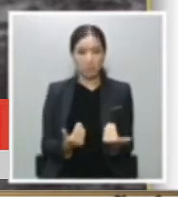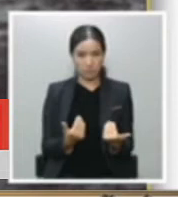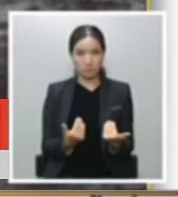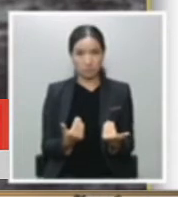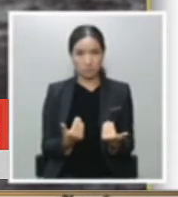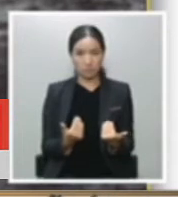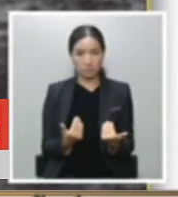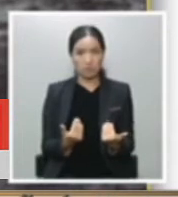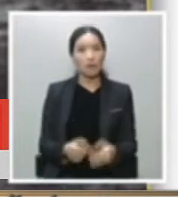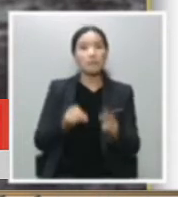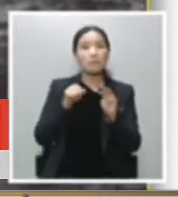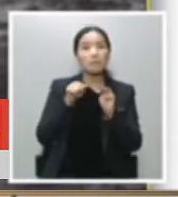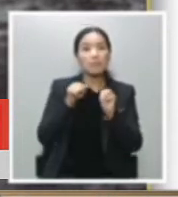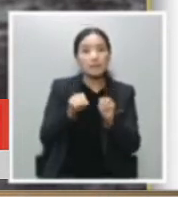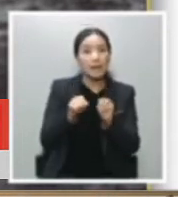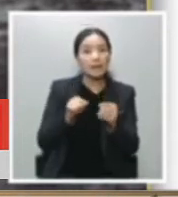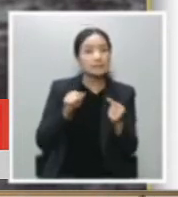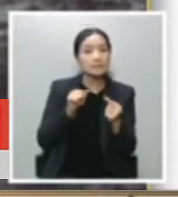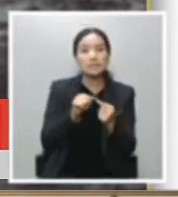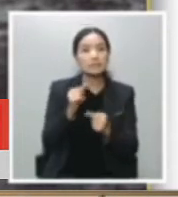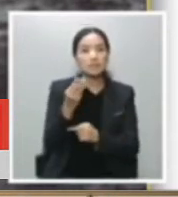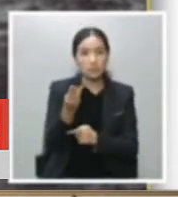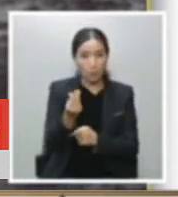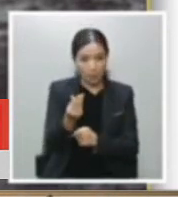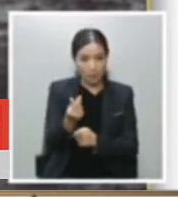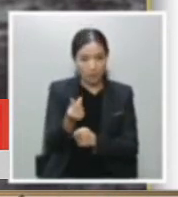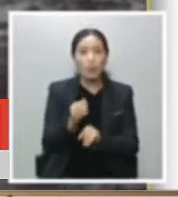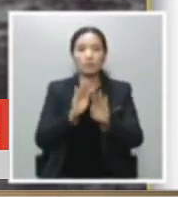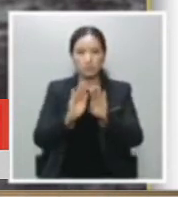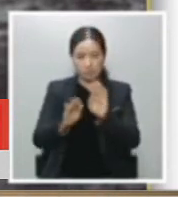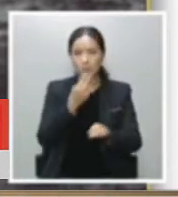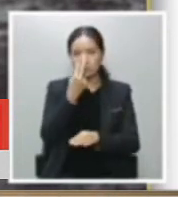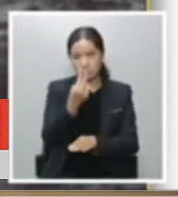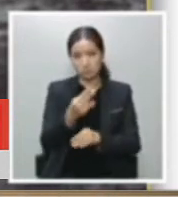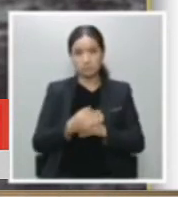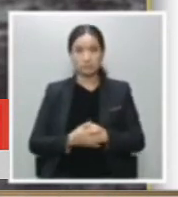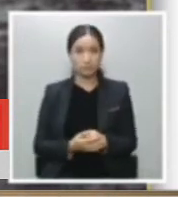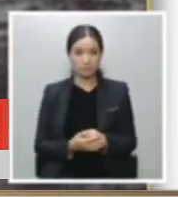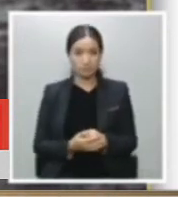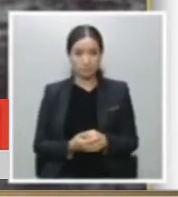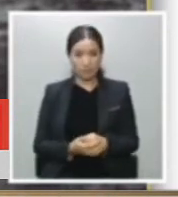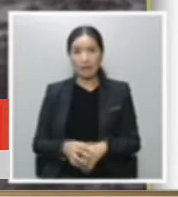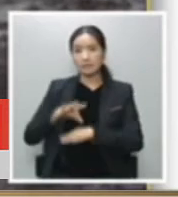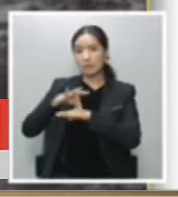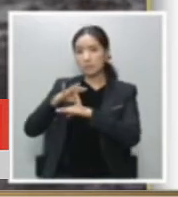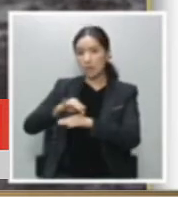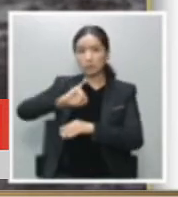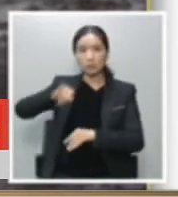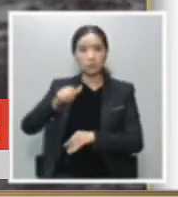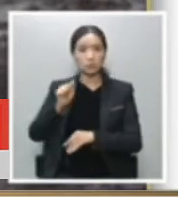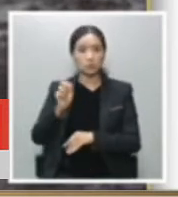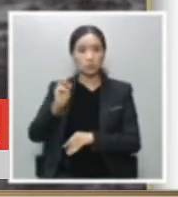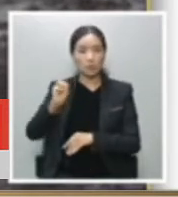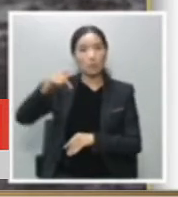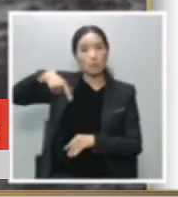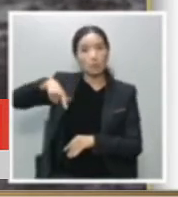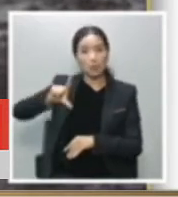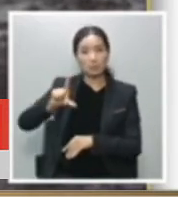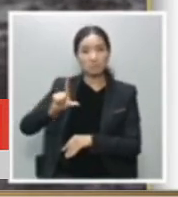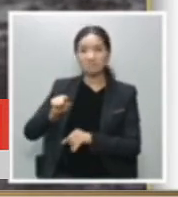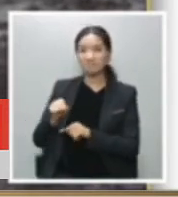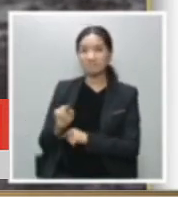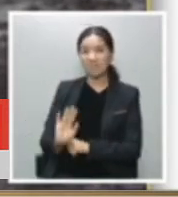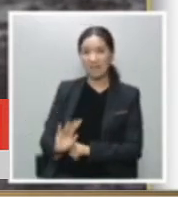คือมาตราที่เท่าไหร่และแม้นจะไม่ได้เป็นจอมพลแต่หัวหน้าคณะ